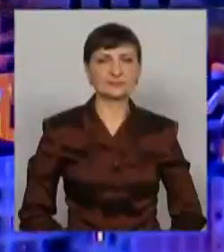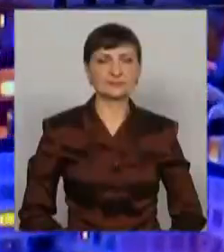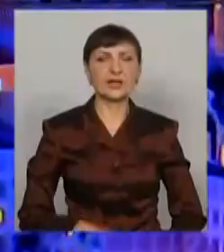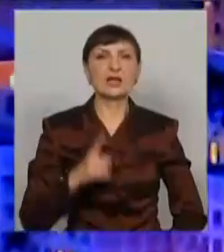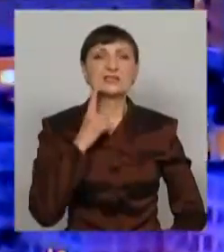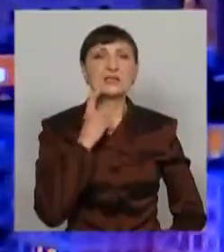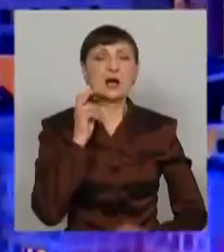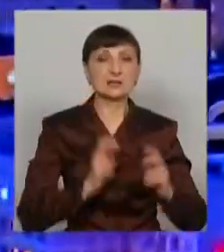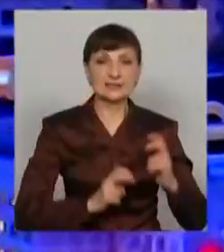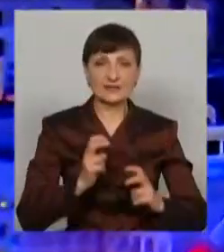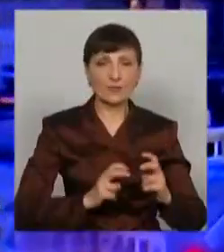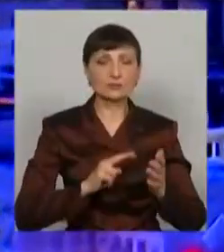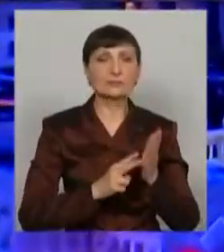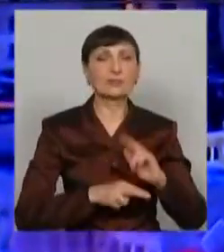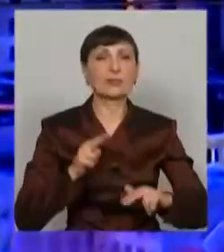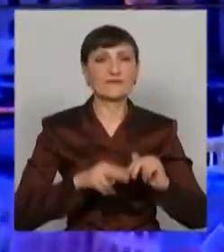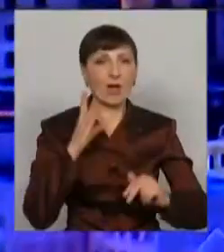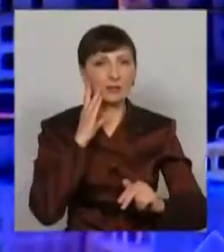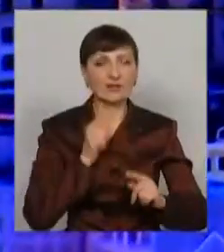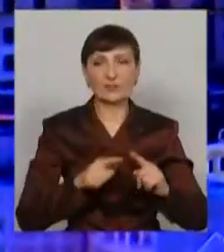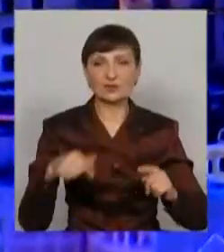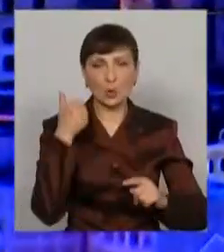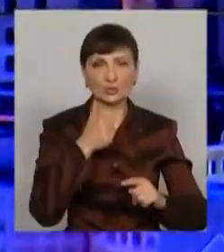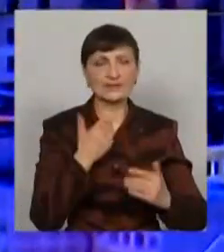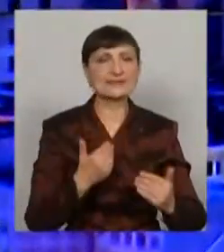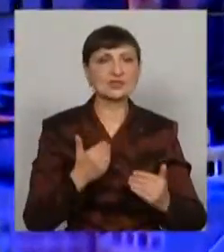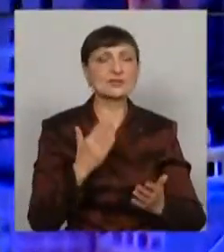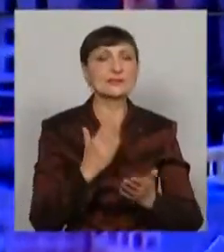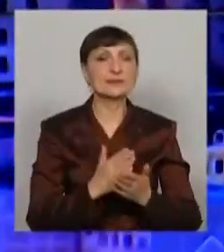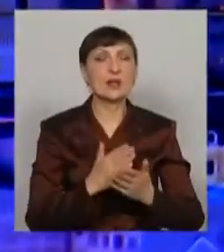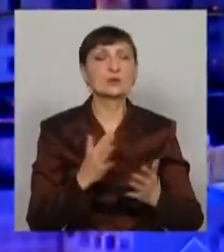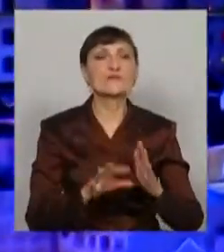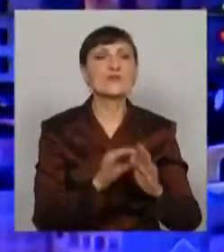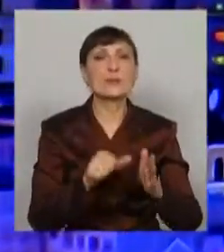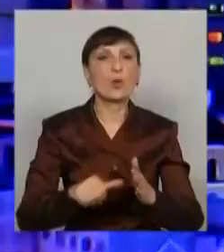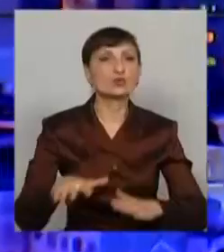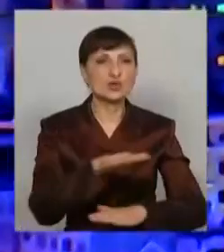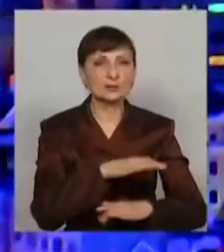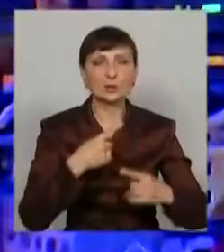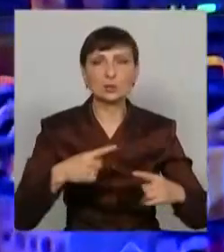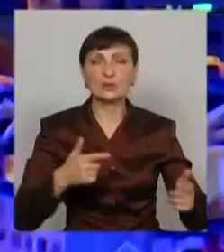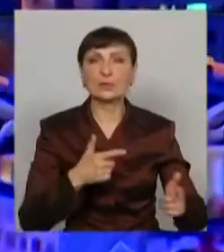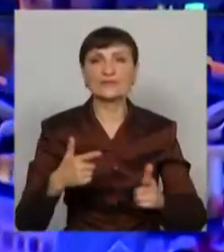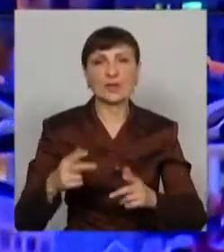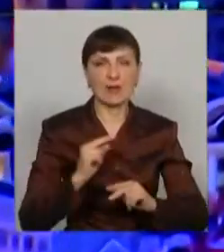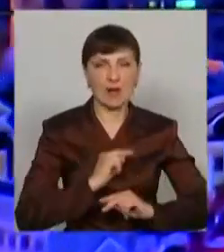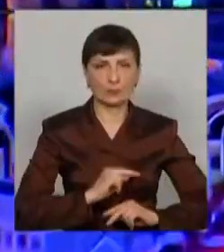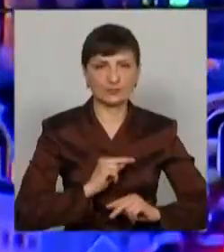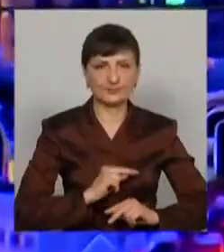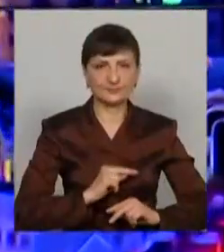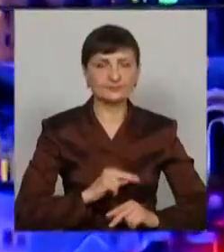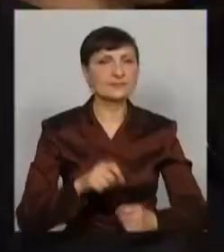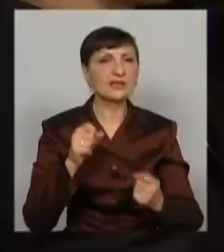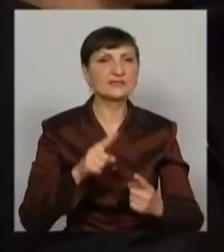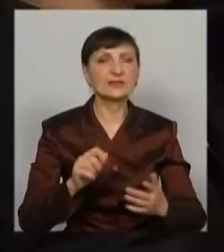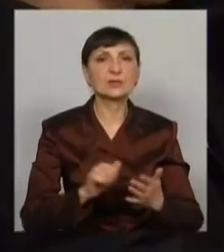Сахарный завод намерены построить в Алматы в ближайшие годы. Сейчас идет процесс выбора участка и другие подготовительные работы.